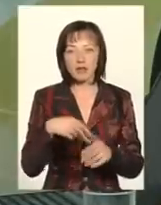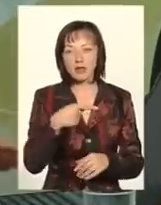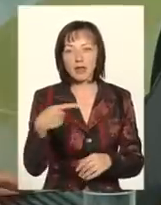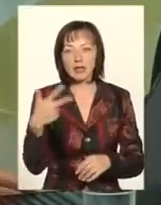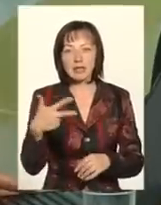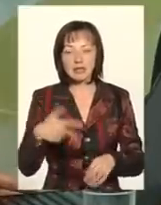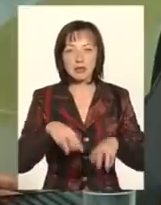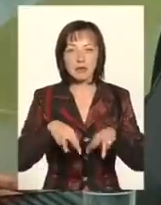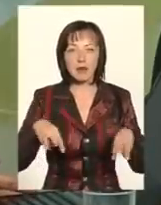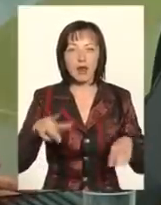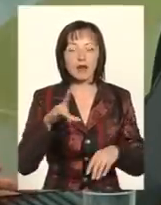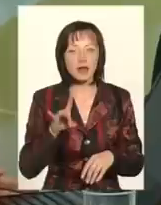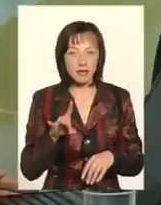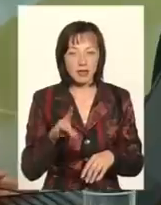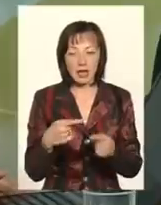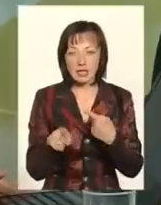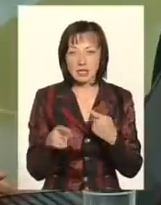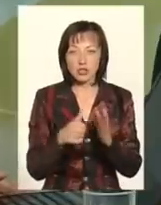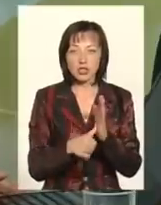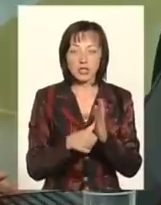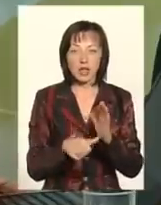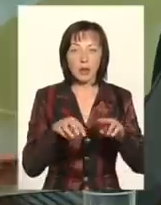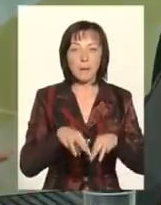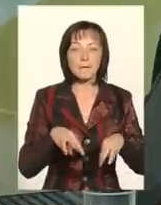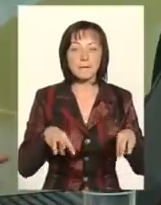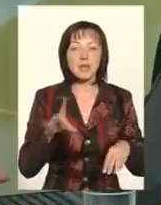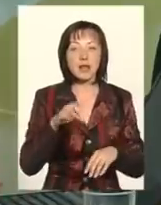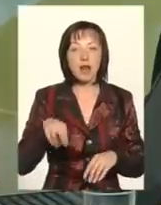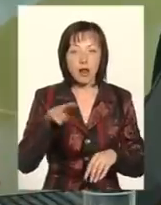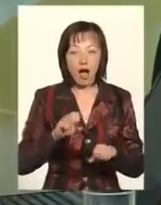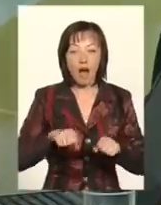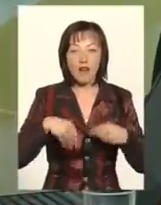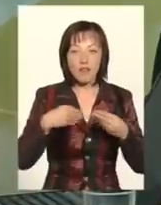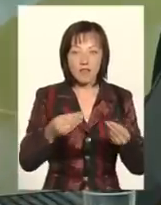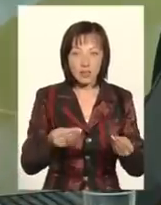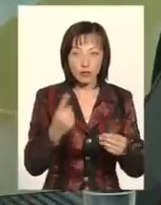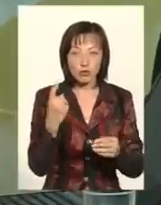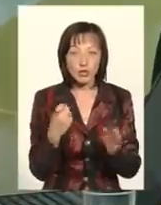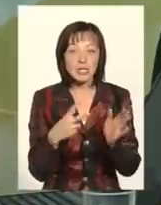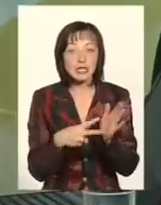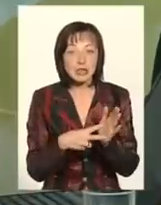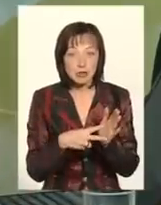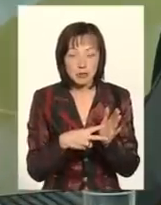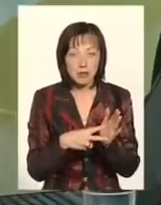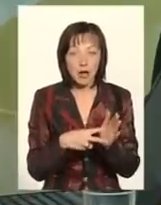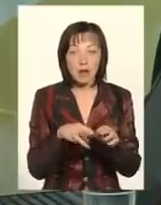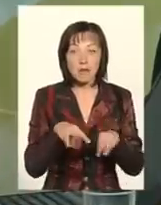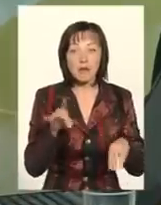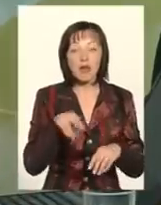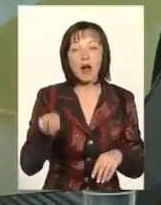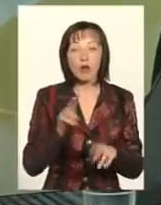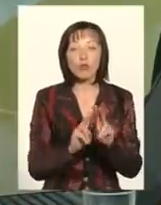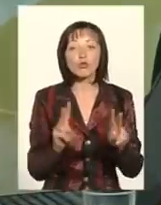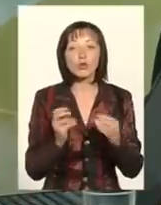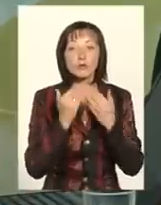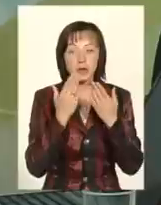грн тоєсть різниця виходить десь 60 млрд грн а видано рефінансування 107 одне просте запитання Хто